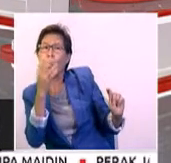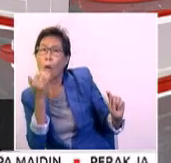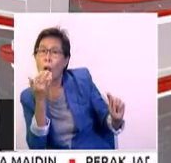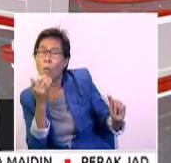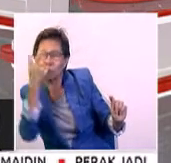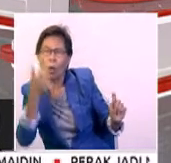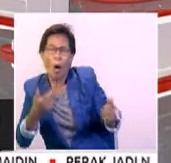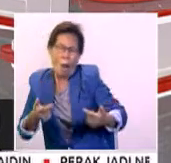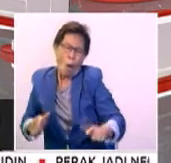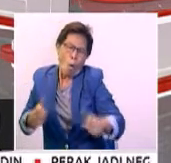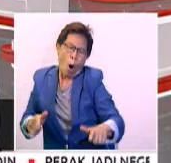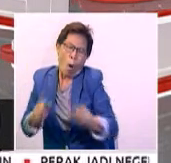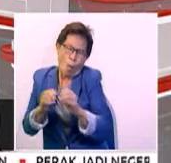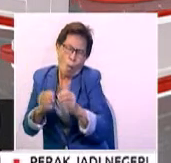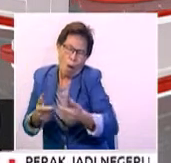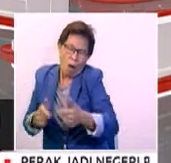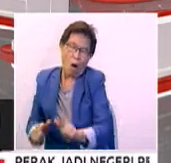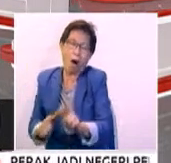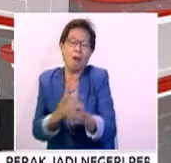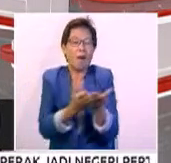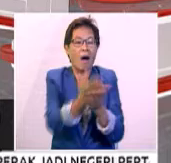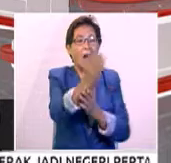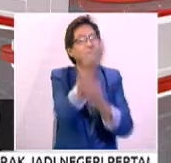memberi lebih ruang kepada hak